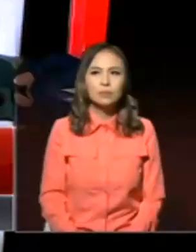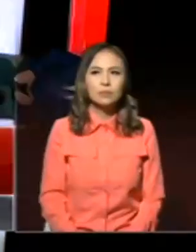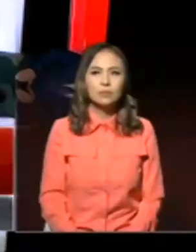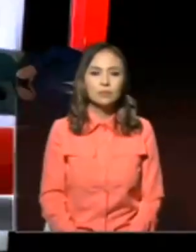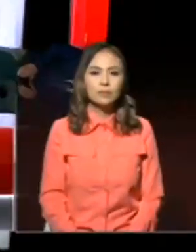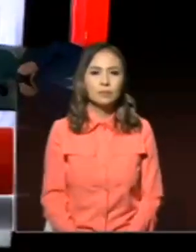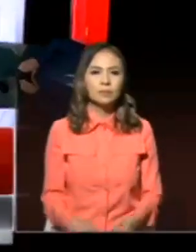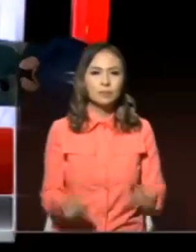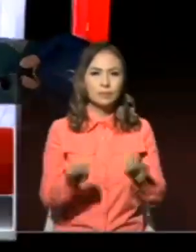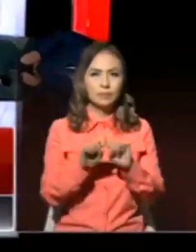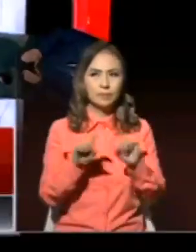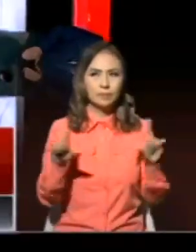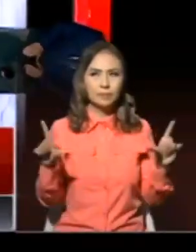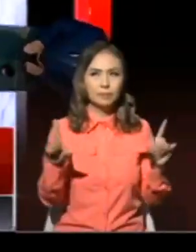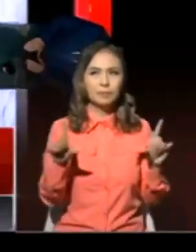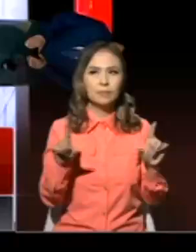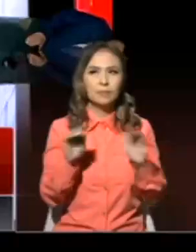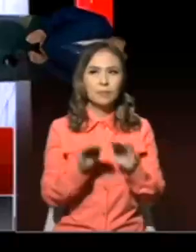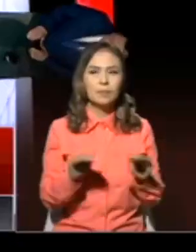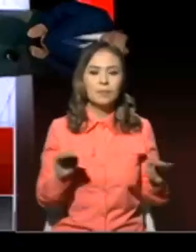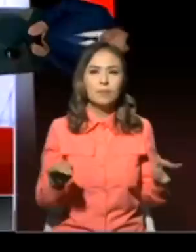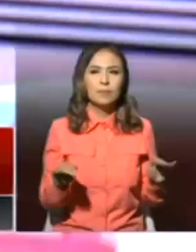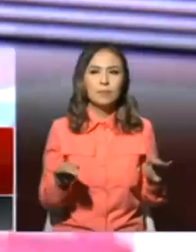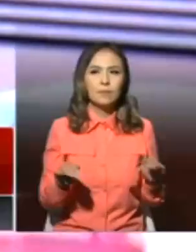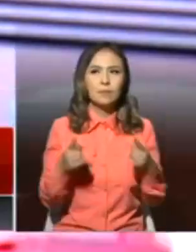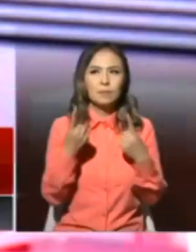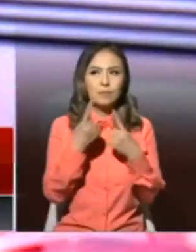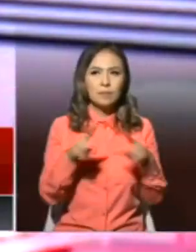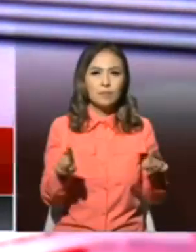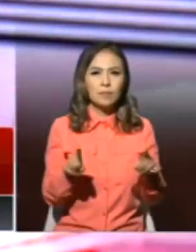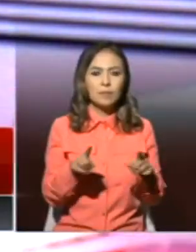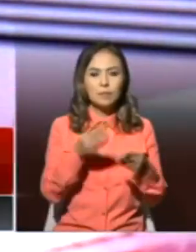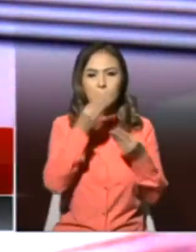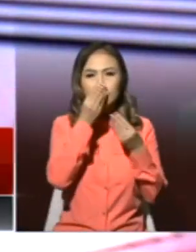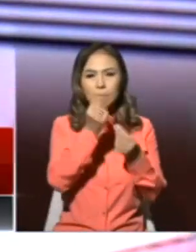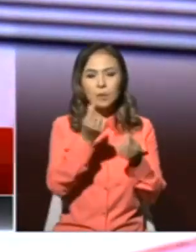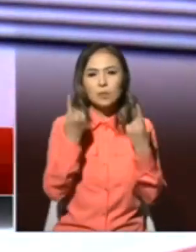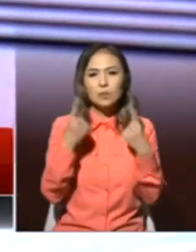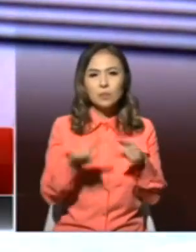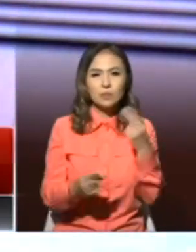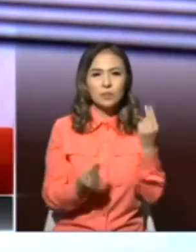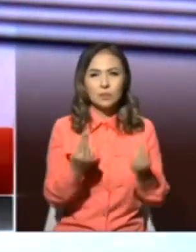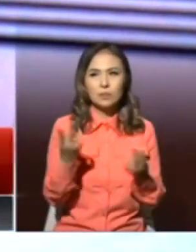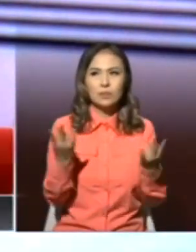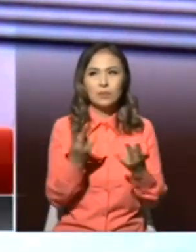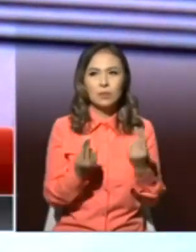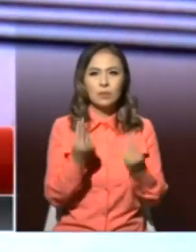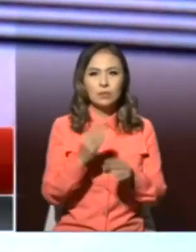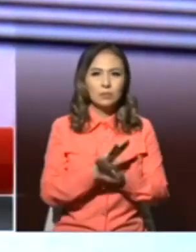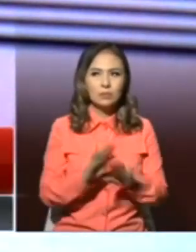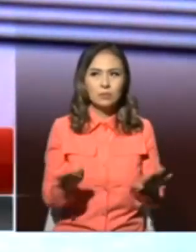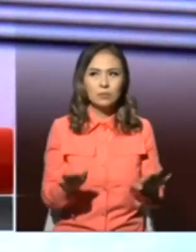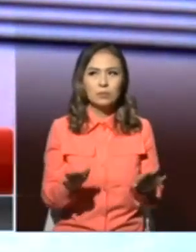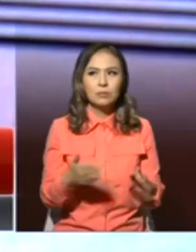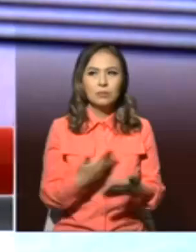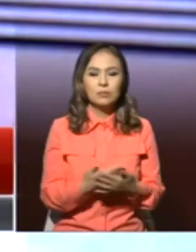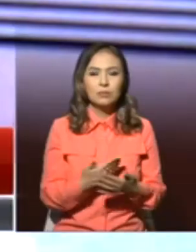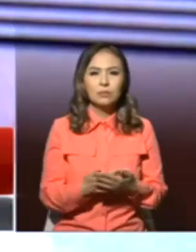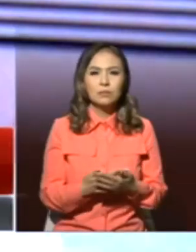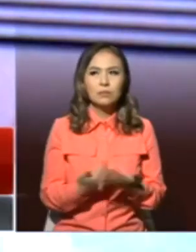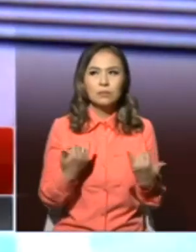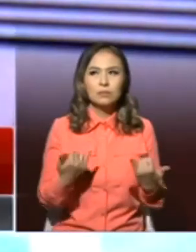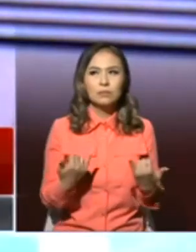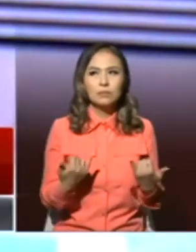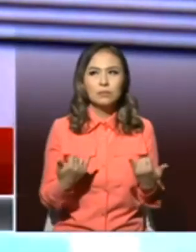Мектептегі балаларға айтып кетейін, қысқаша, мектептегі балаларға басқа нәрсе қызығушылыққа көрсету керек. ойында ғана емес қой, мысалы ойында, мысалға қазір